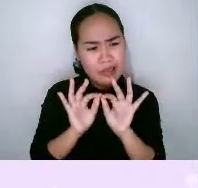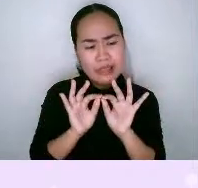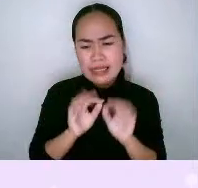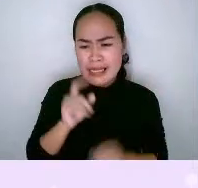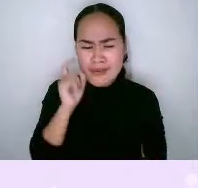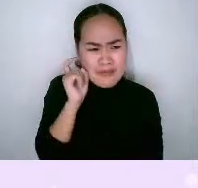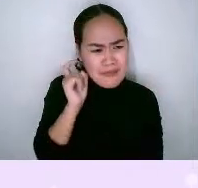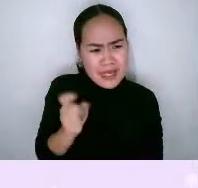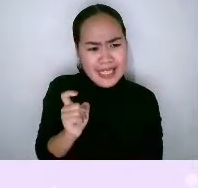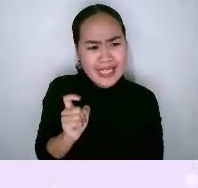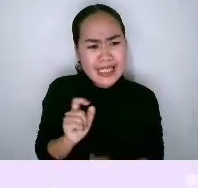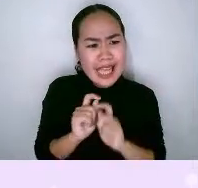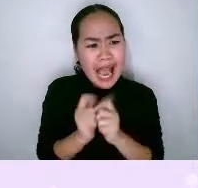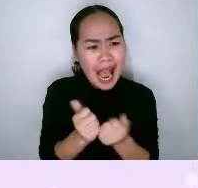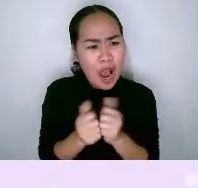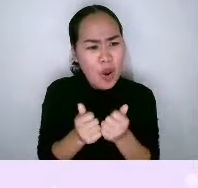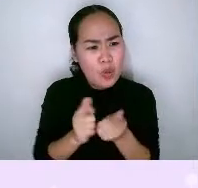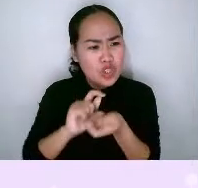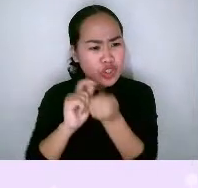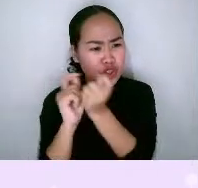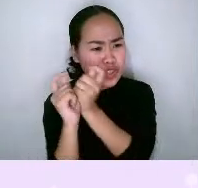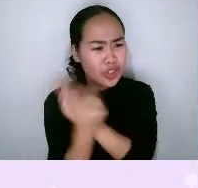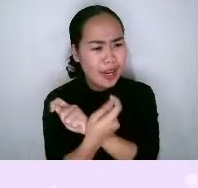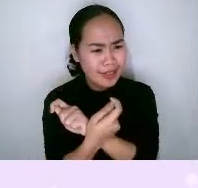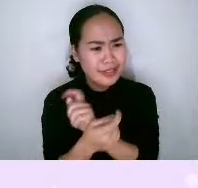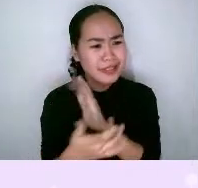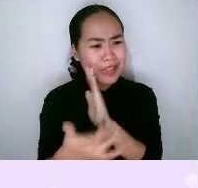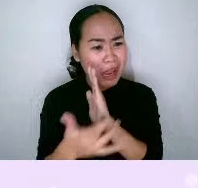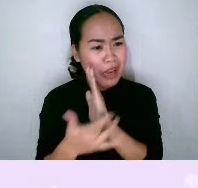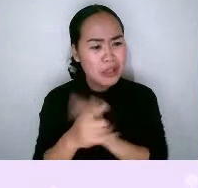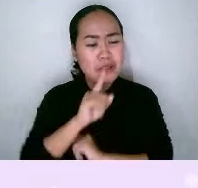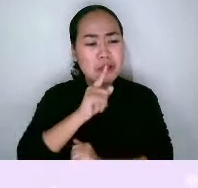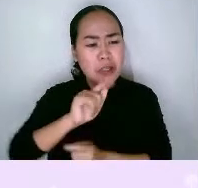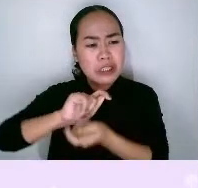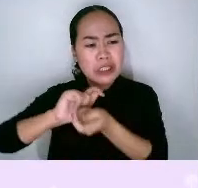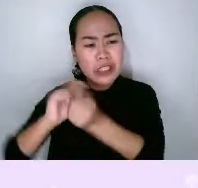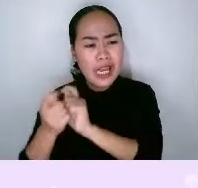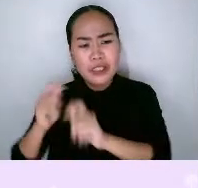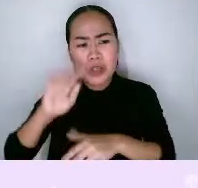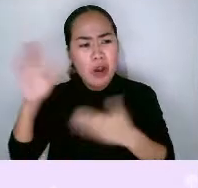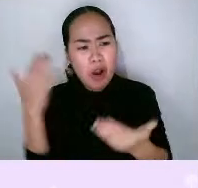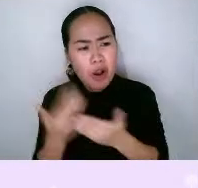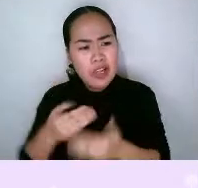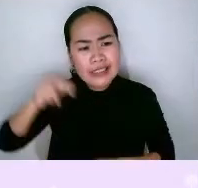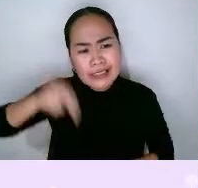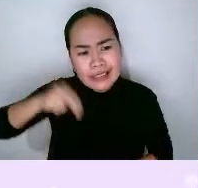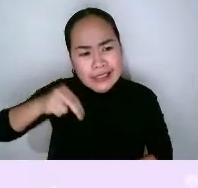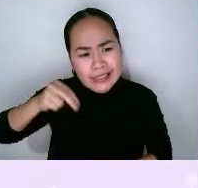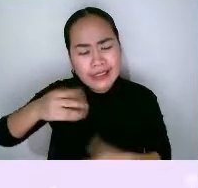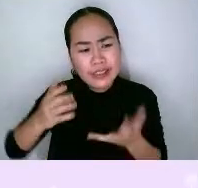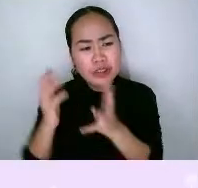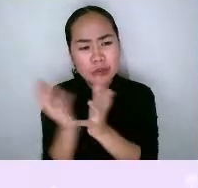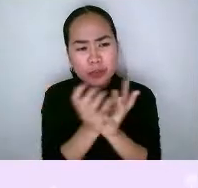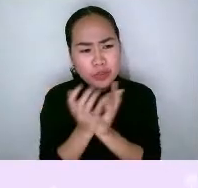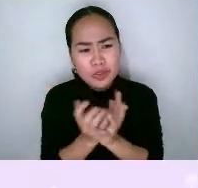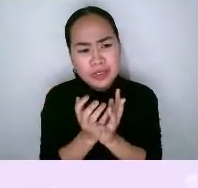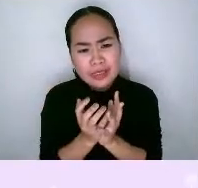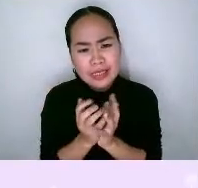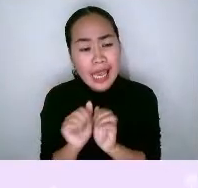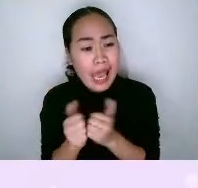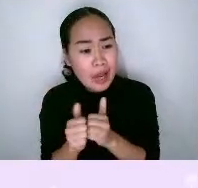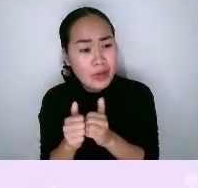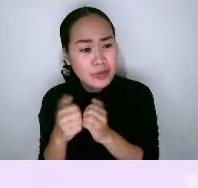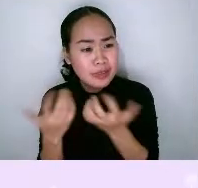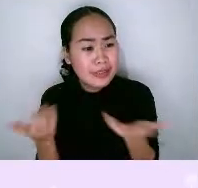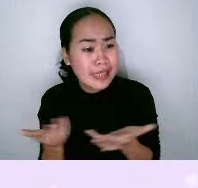takbo at pagbabago ng teknolohiya, kasama ang pagbago ng mga pangangailangan ng lipunan na umaasa at gumagamit sa teknolohiya.